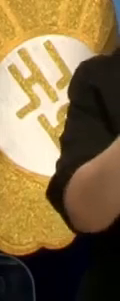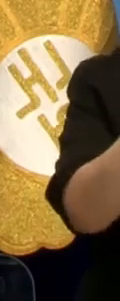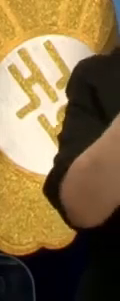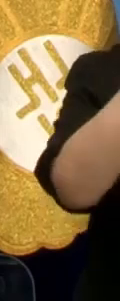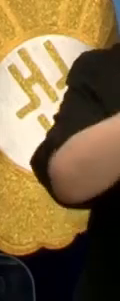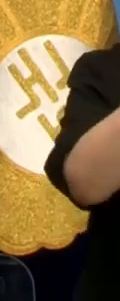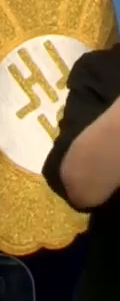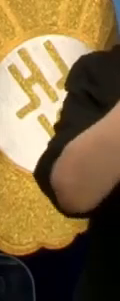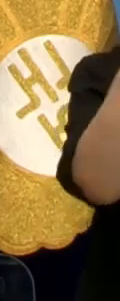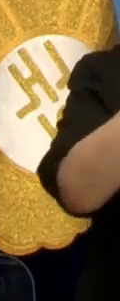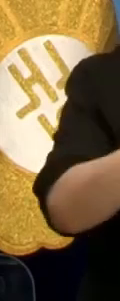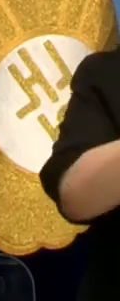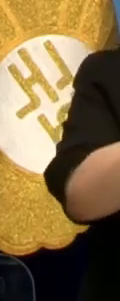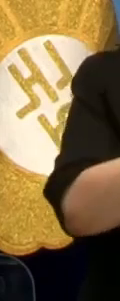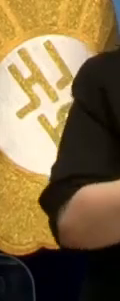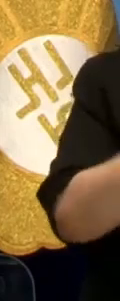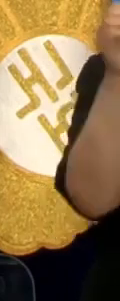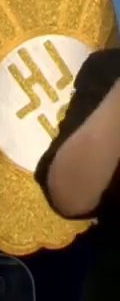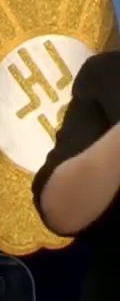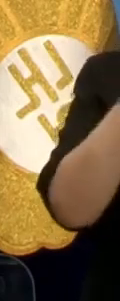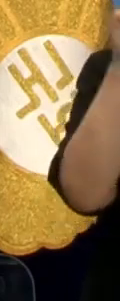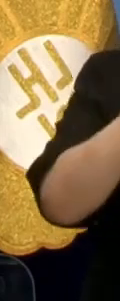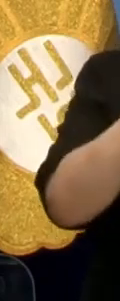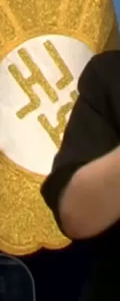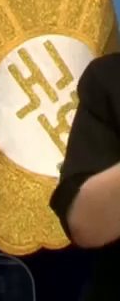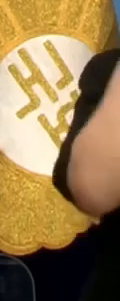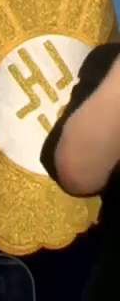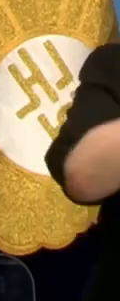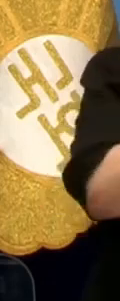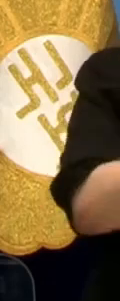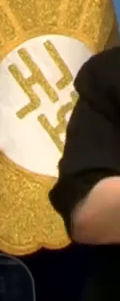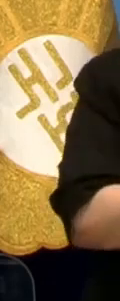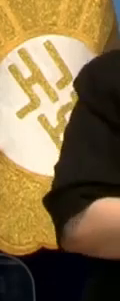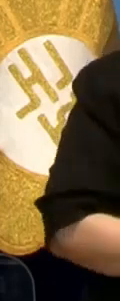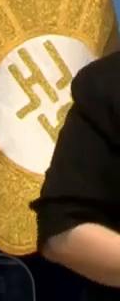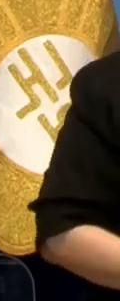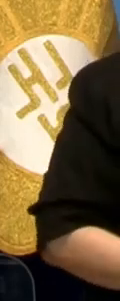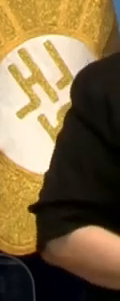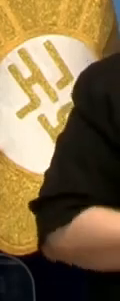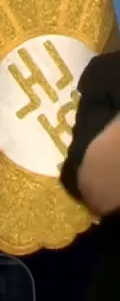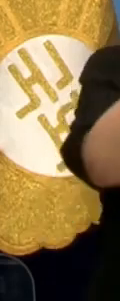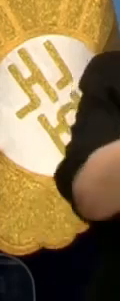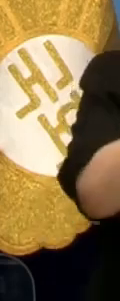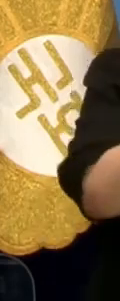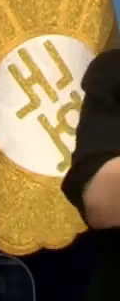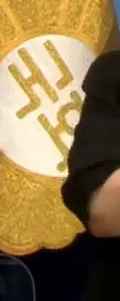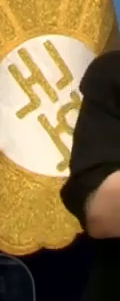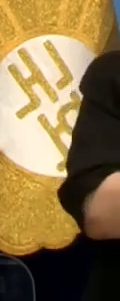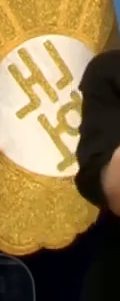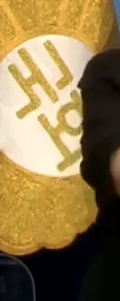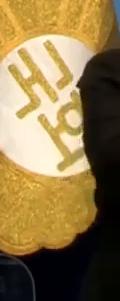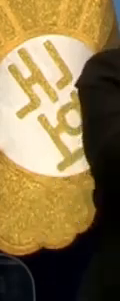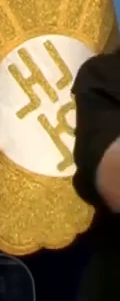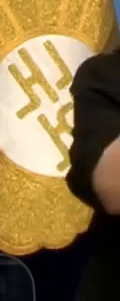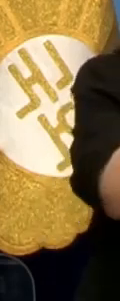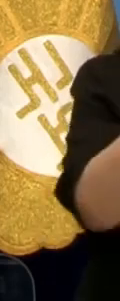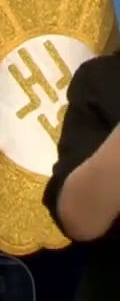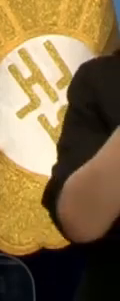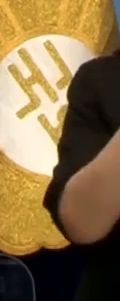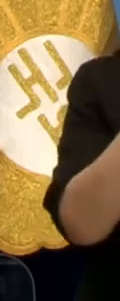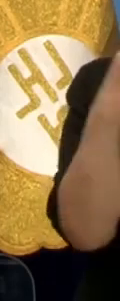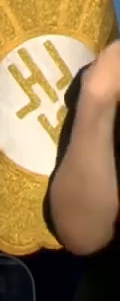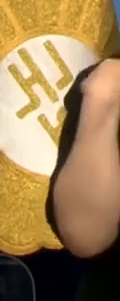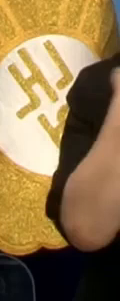약 80%에서 90%, 저희 설계로는 약 86%의 가구들이